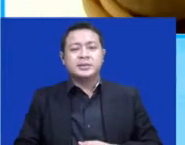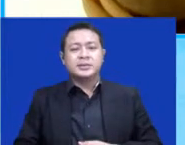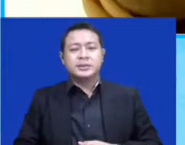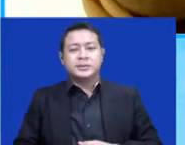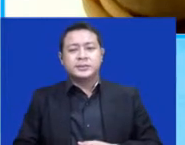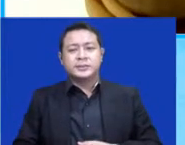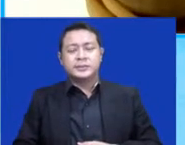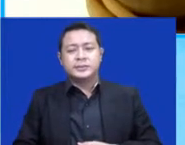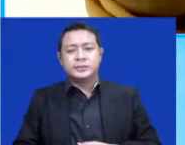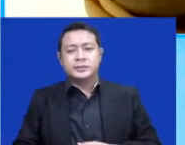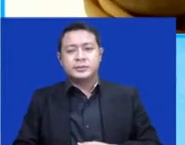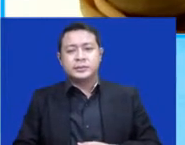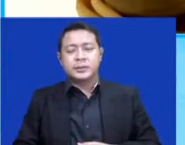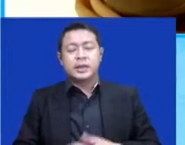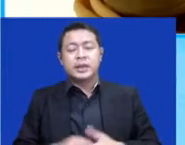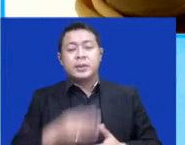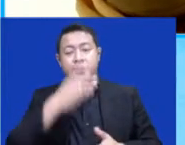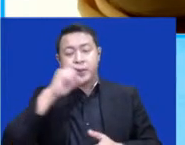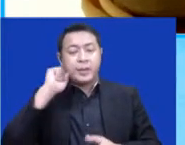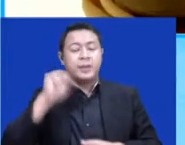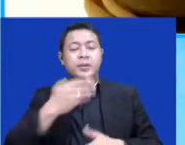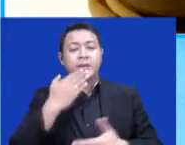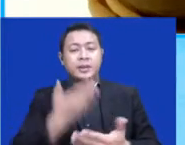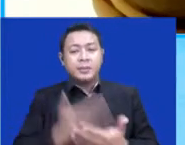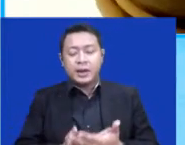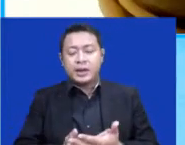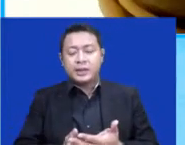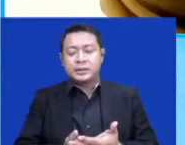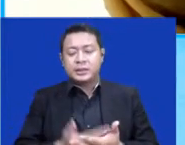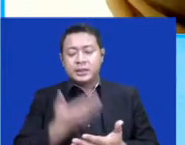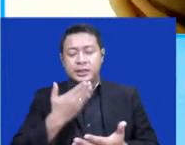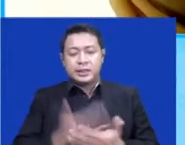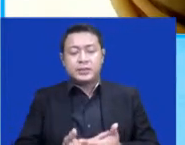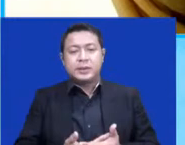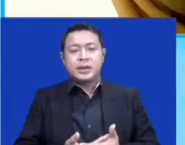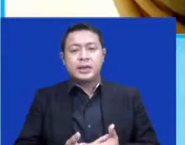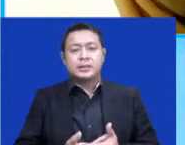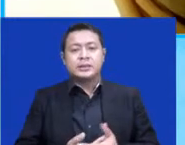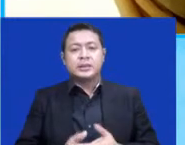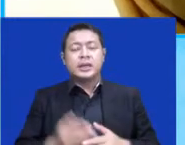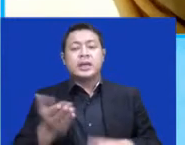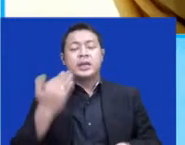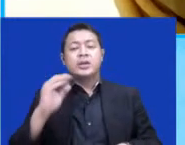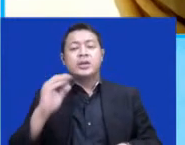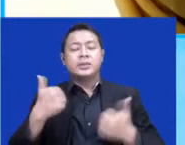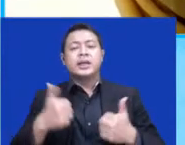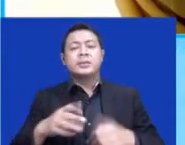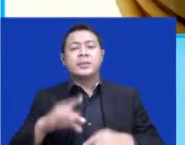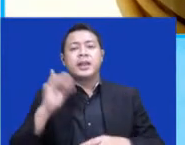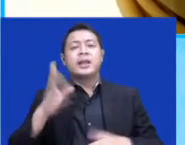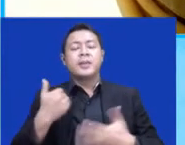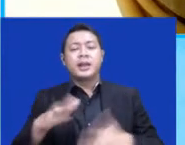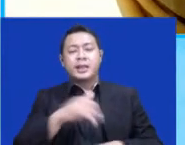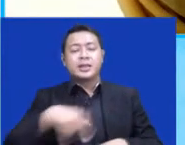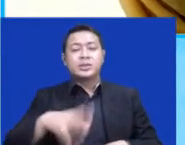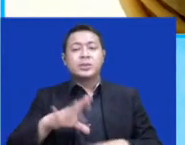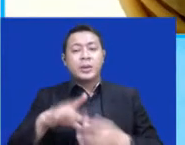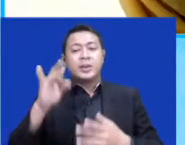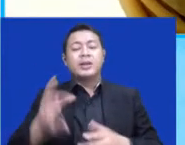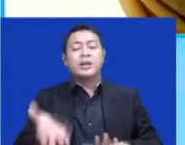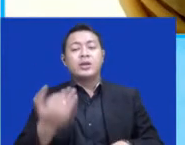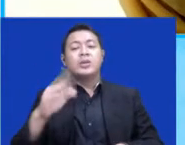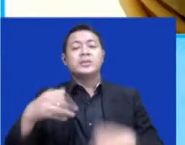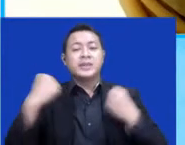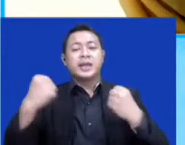Baik Bapak Ibu semuanya, terima kasih. Intinya adalah hidup sehat itu pilihan dan mari kita semua memilih untuk hidup sehat. Kita foto